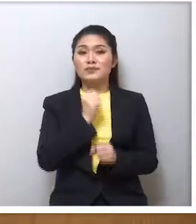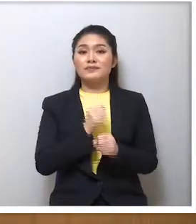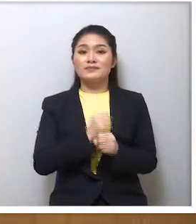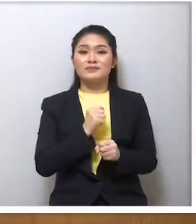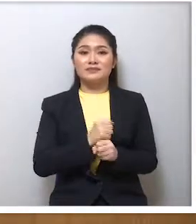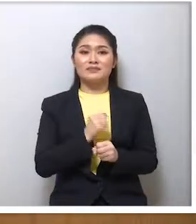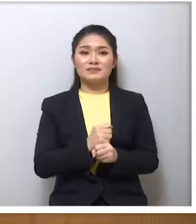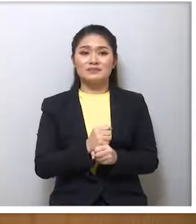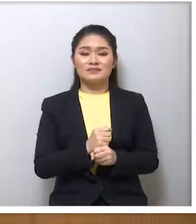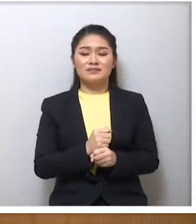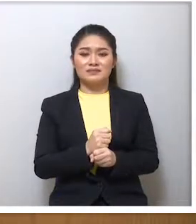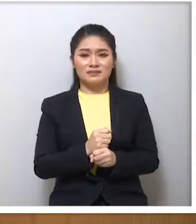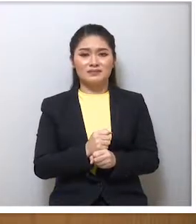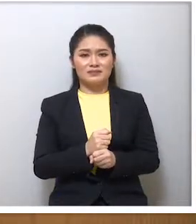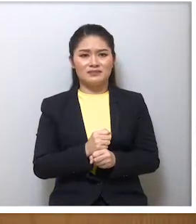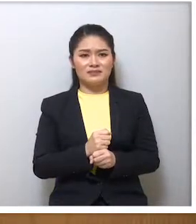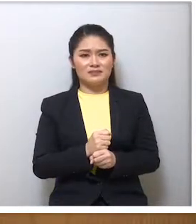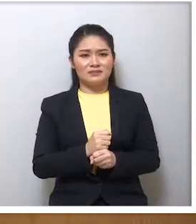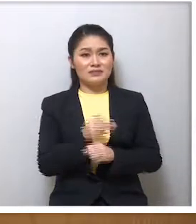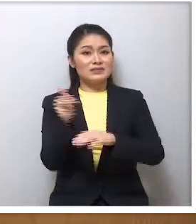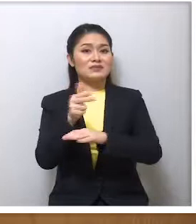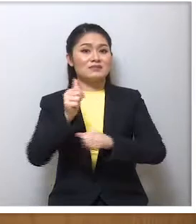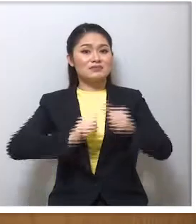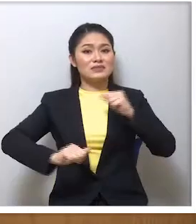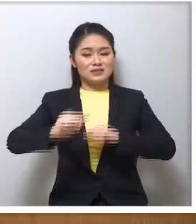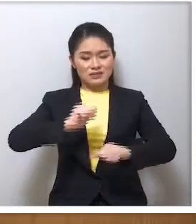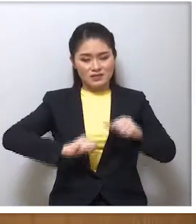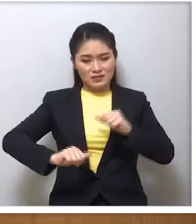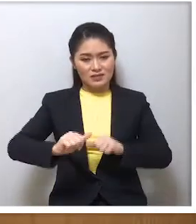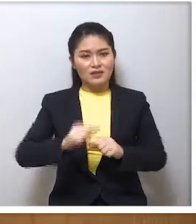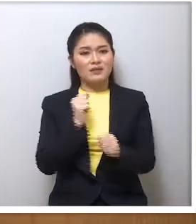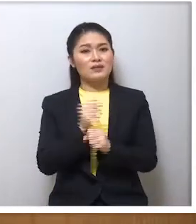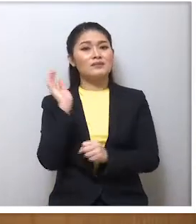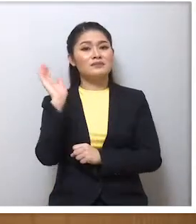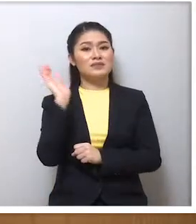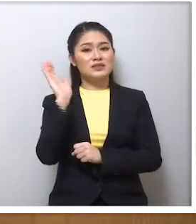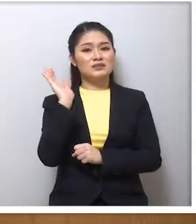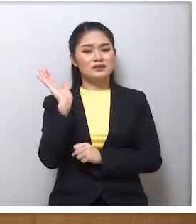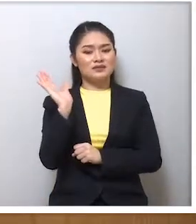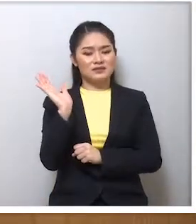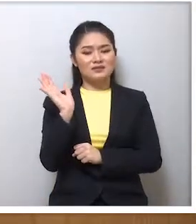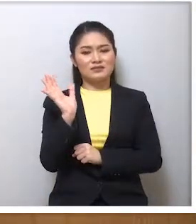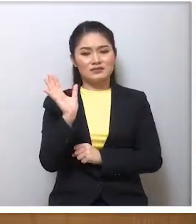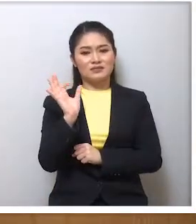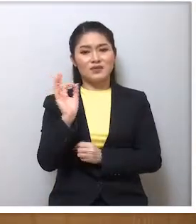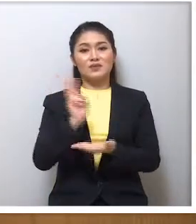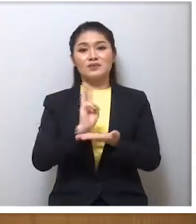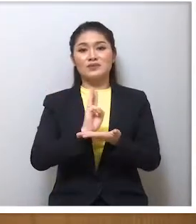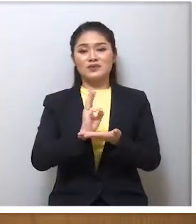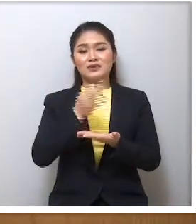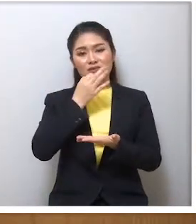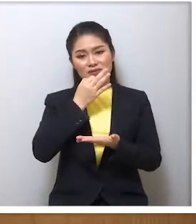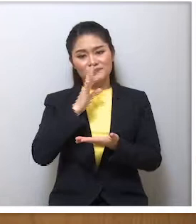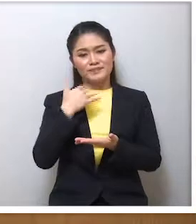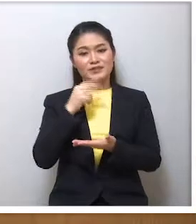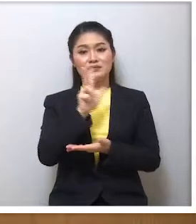ำภาพยนตร์หรือพรีเซนเตชันของวิทยาลัยใช่ไหมครับก็จะมีโลโก้เป็น